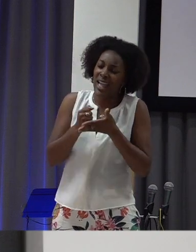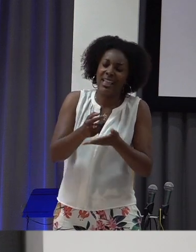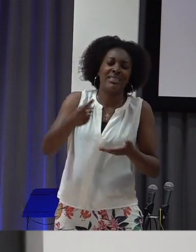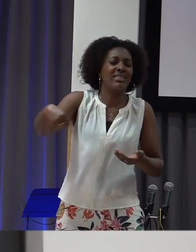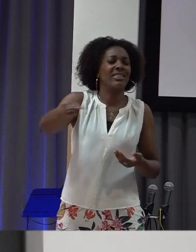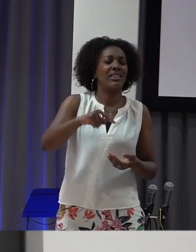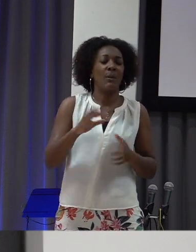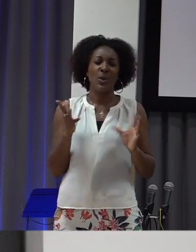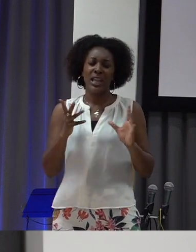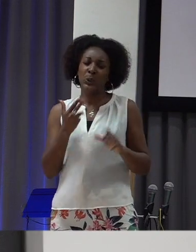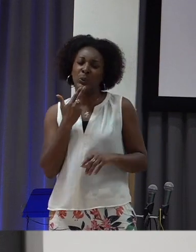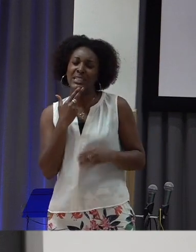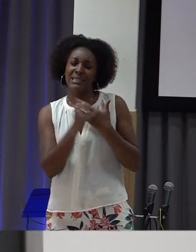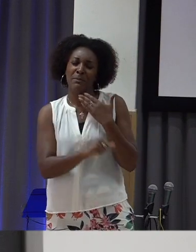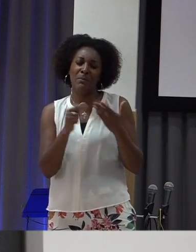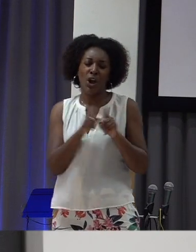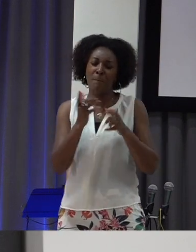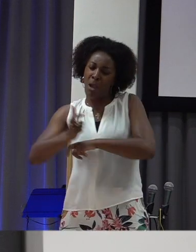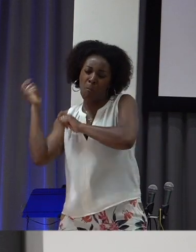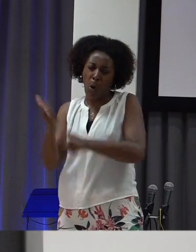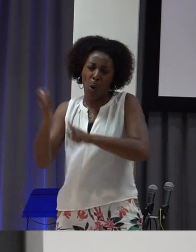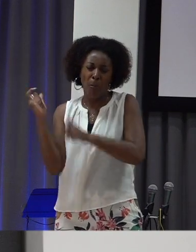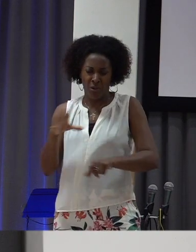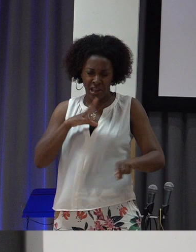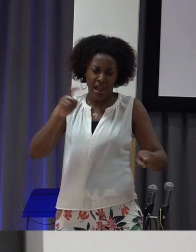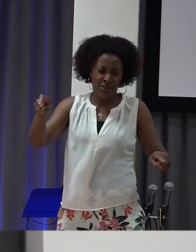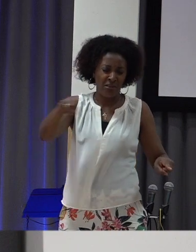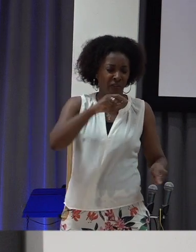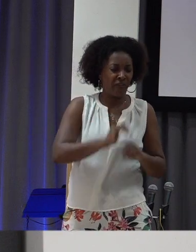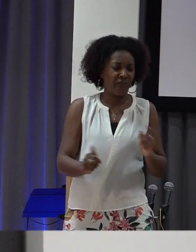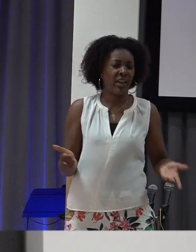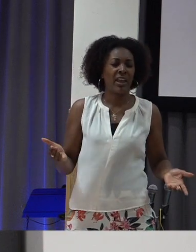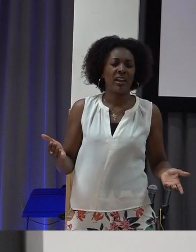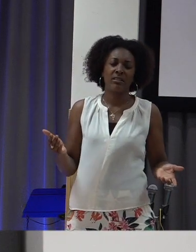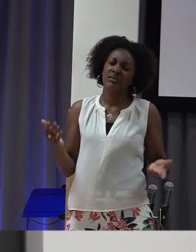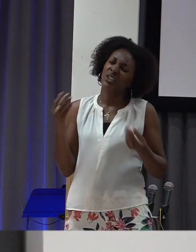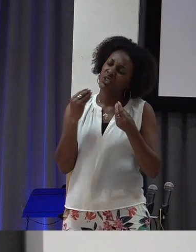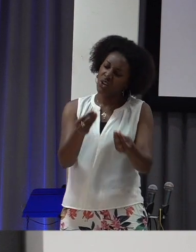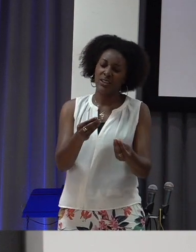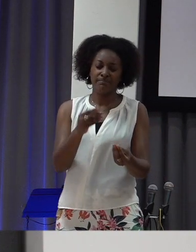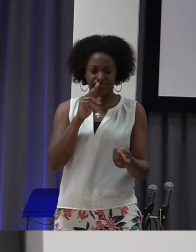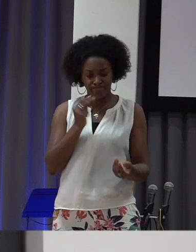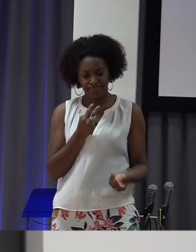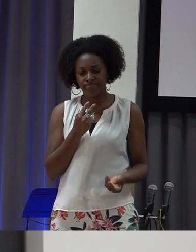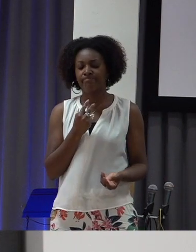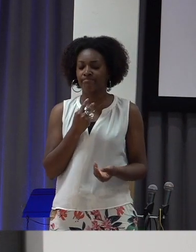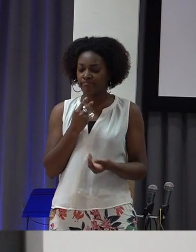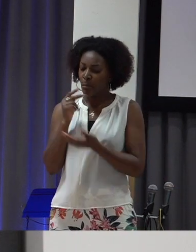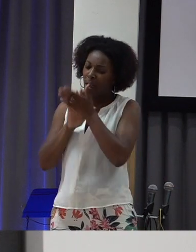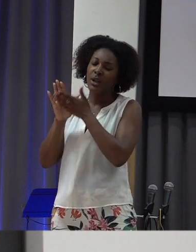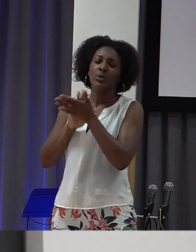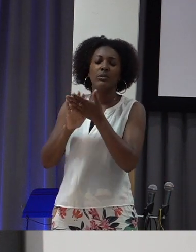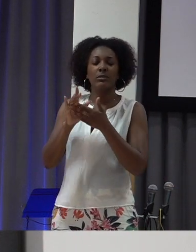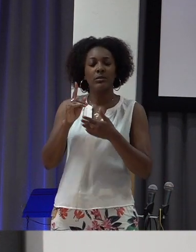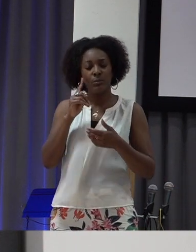sont servis de l'Évangile comme d'une matraque. Mais Seigneur, donne à chacun d'entre nous la soif de vivre la vie de